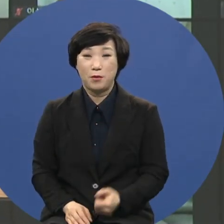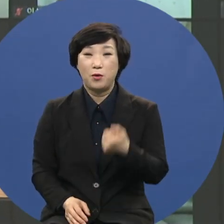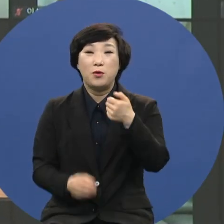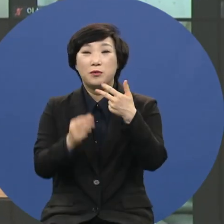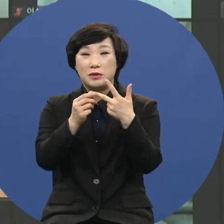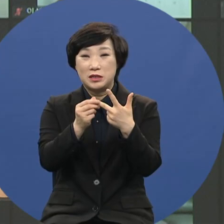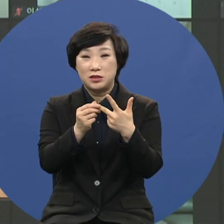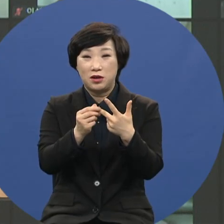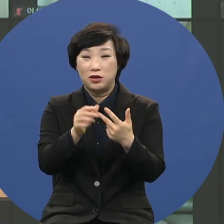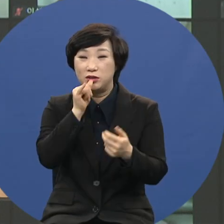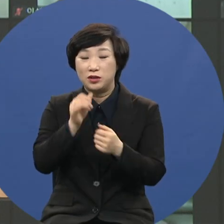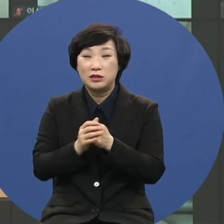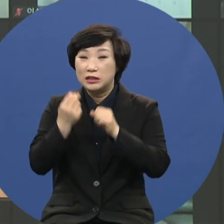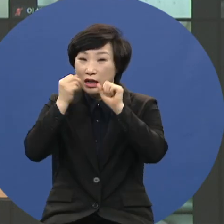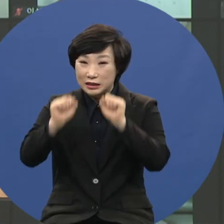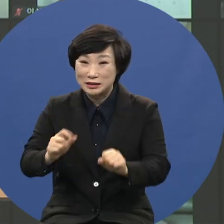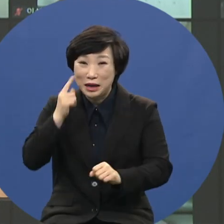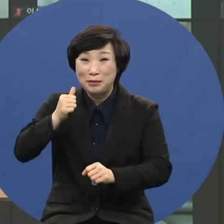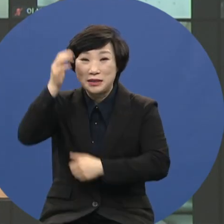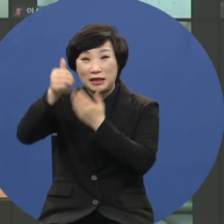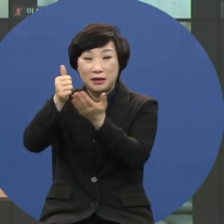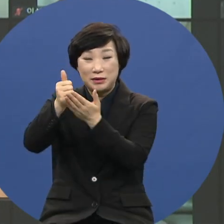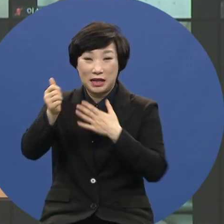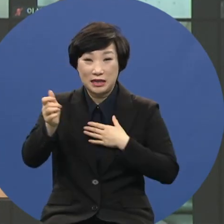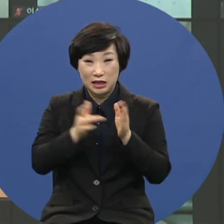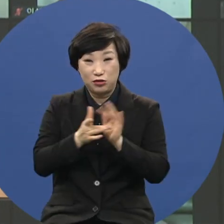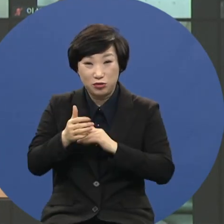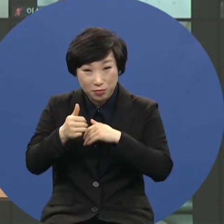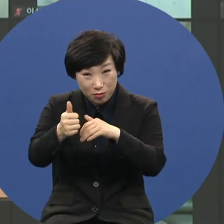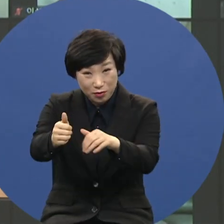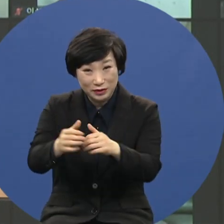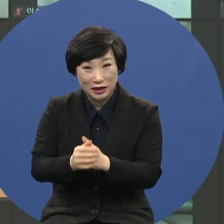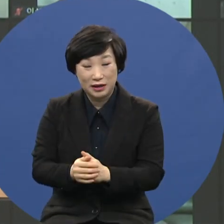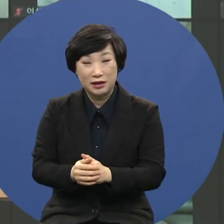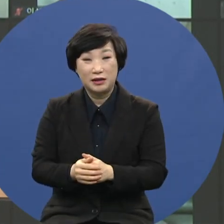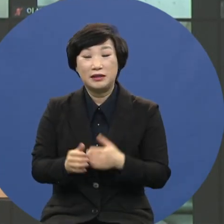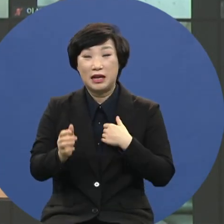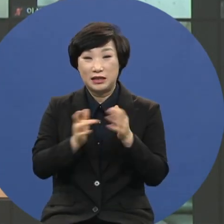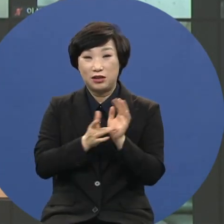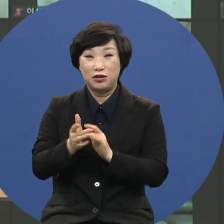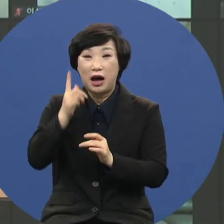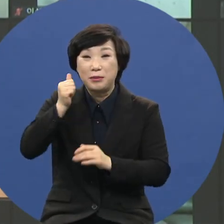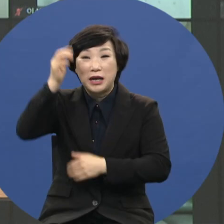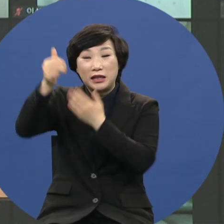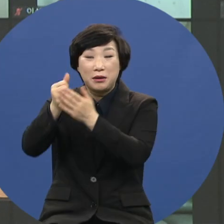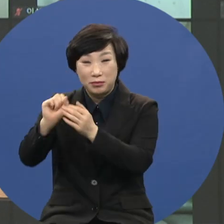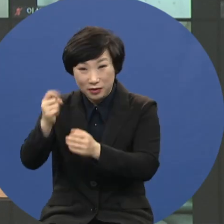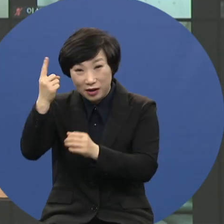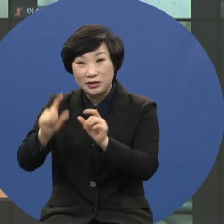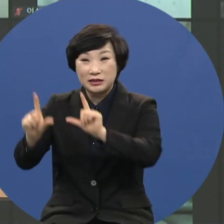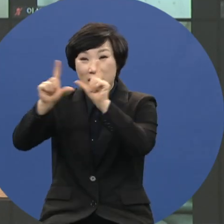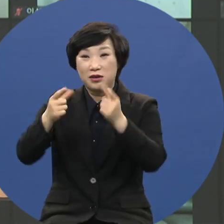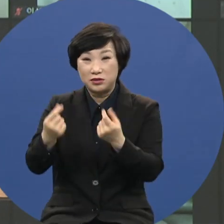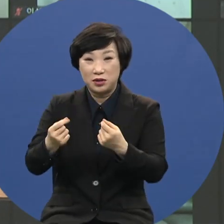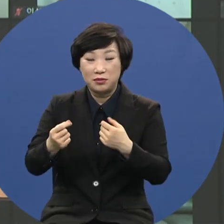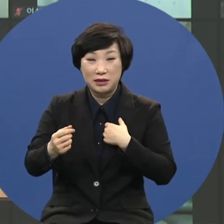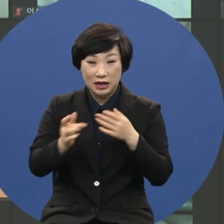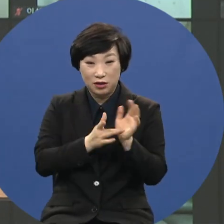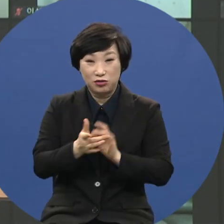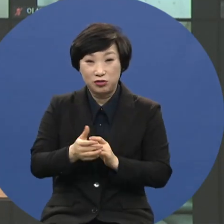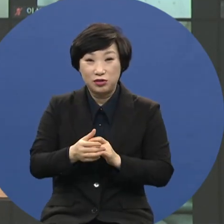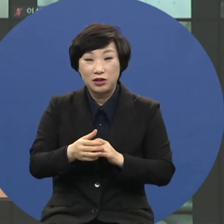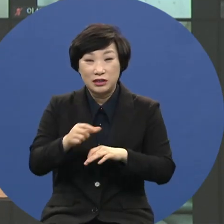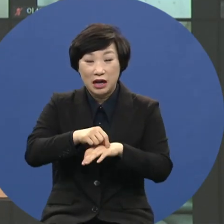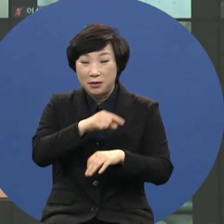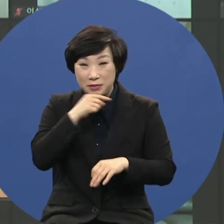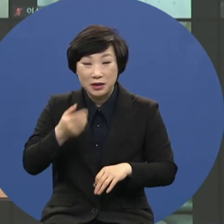57절에 살아계신 아버지께서 나를 보내시며 내가 아버지로 인하여 사는 것 같이 나를 먹는